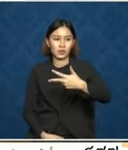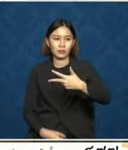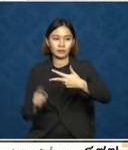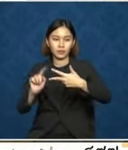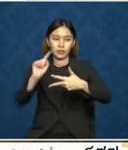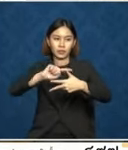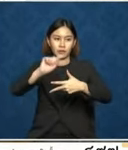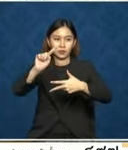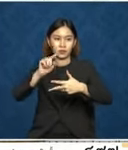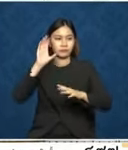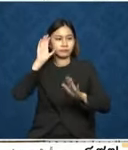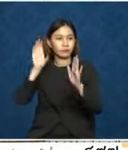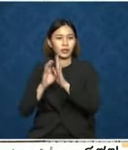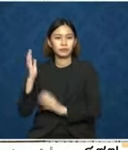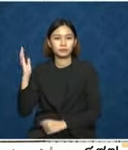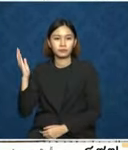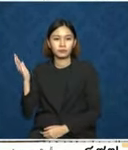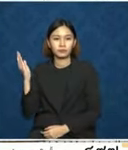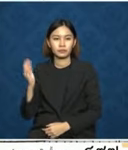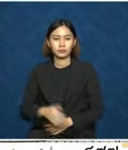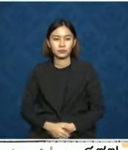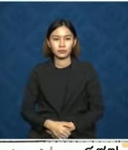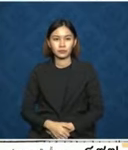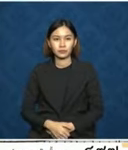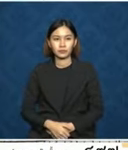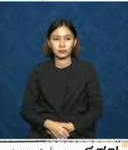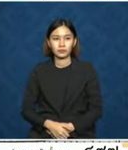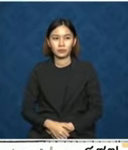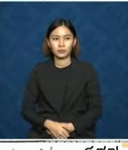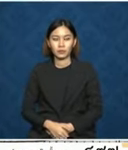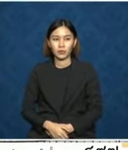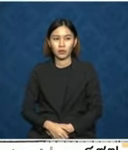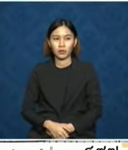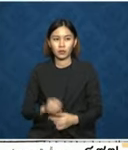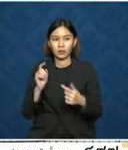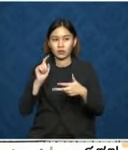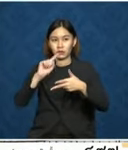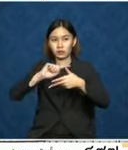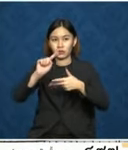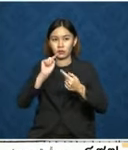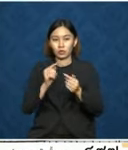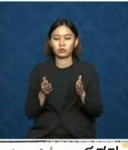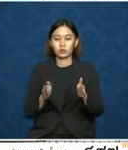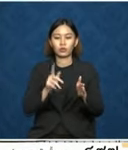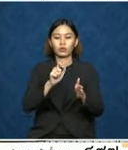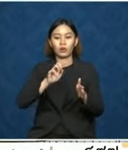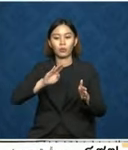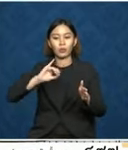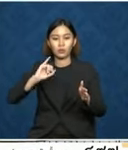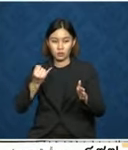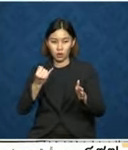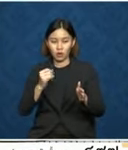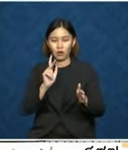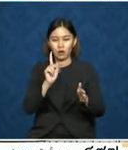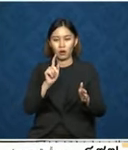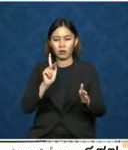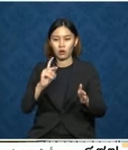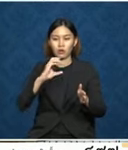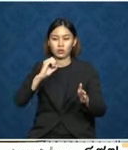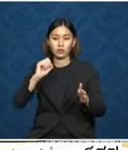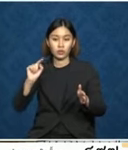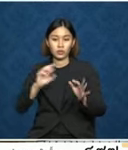ครับเรื่องแรกขอสไลด์ด้วยครับถัดไปครับเรื่องแรกนะครับเป็นเรื่องถนนอบจศูนยขก 001